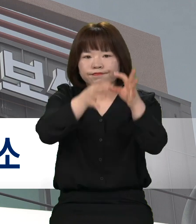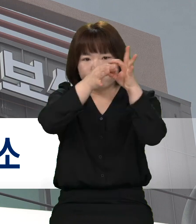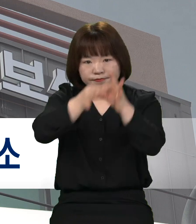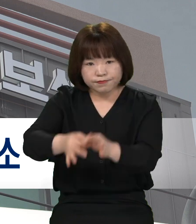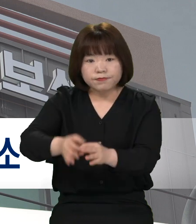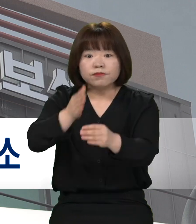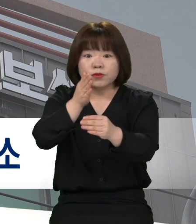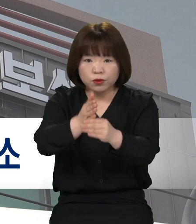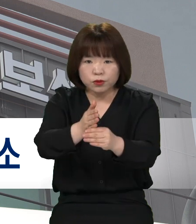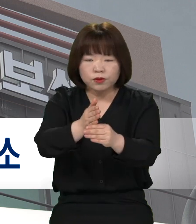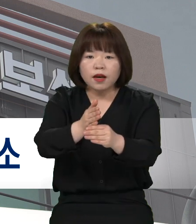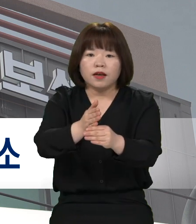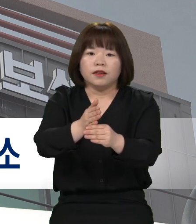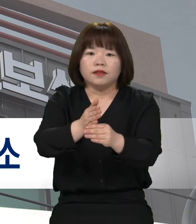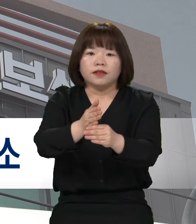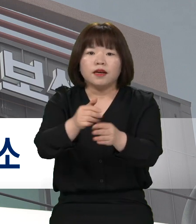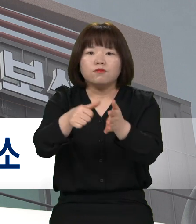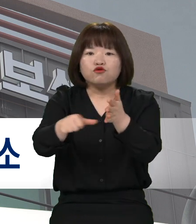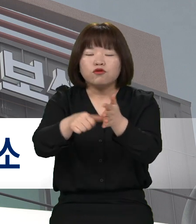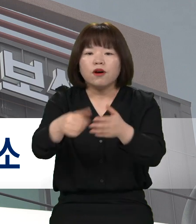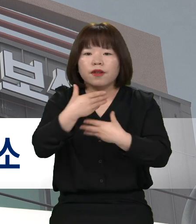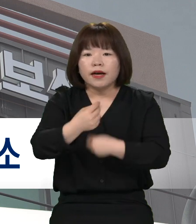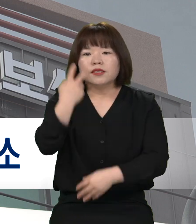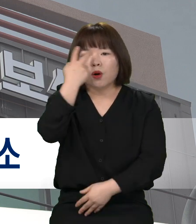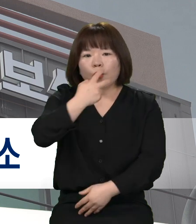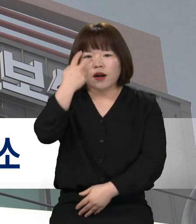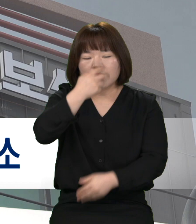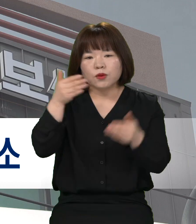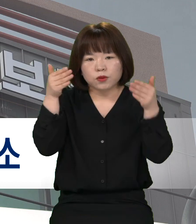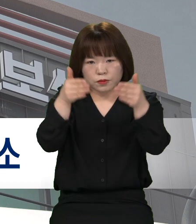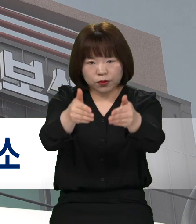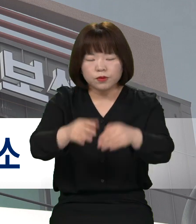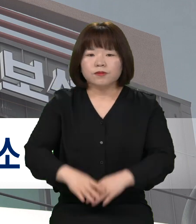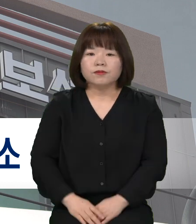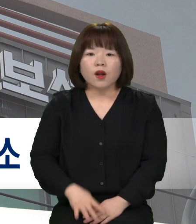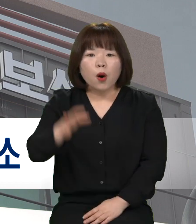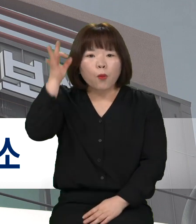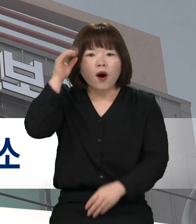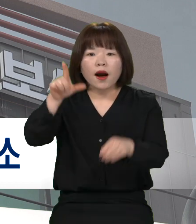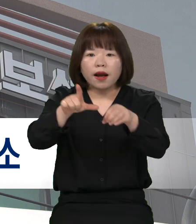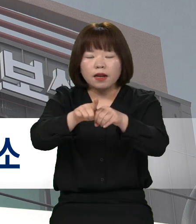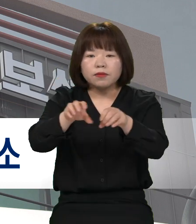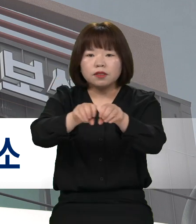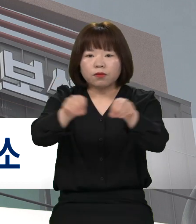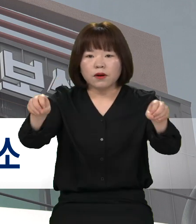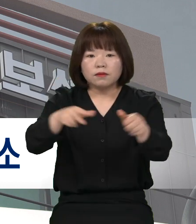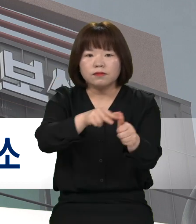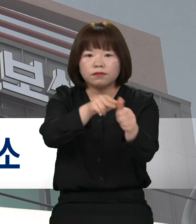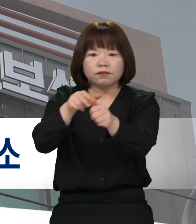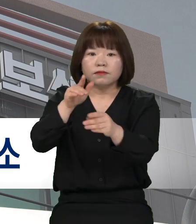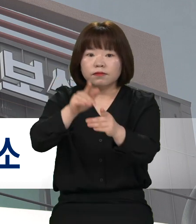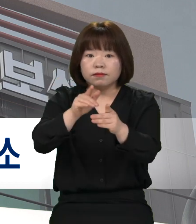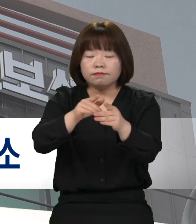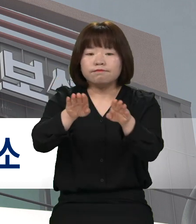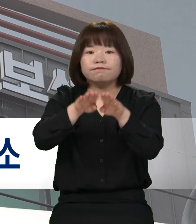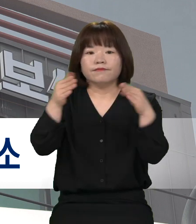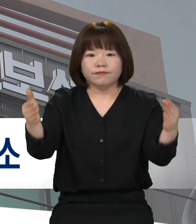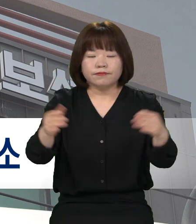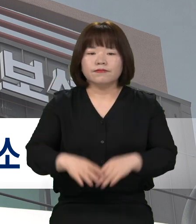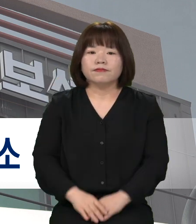꾸준히 추진 중인 가운데 시설의 안전관리에도 만전을 기하는데요 포항 LPG 배관망정보센터가 문을